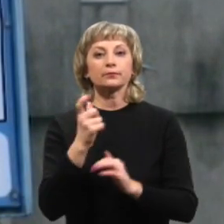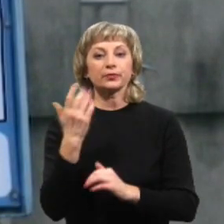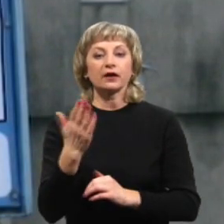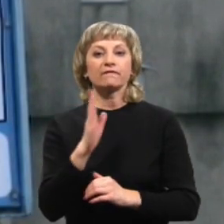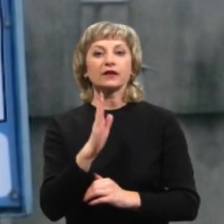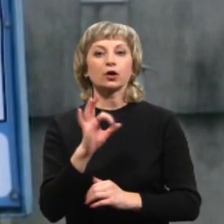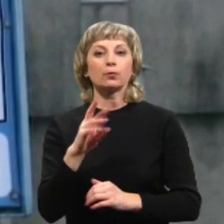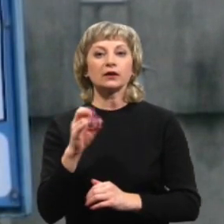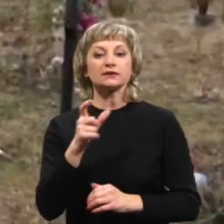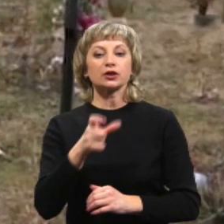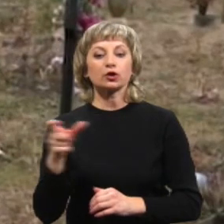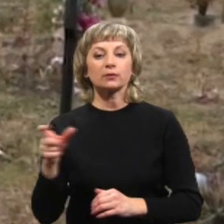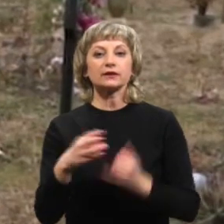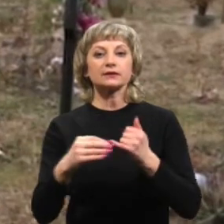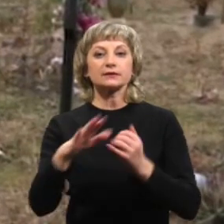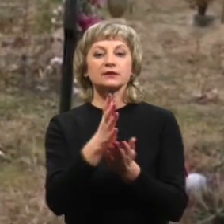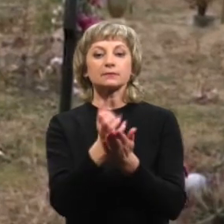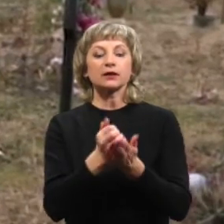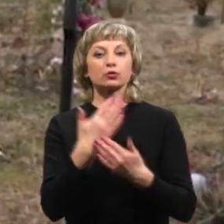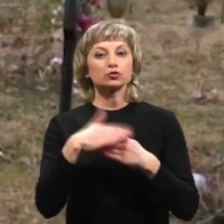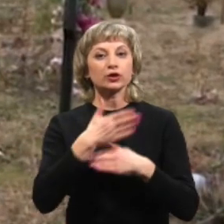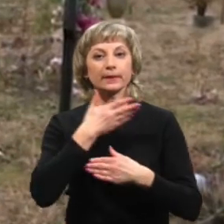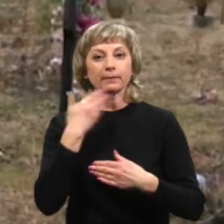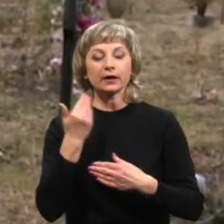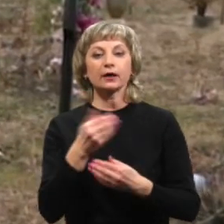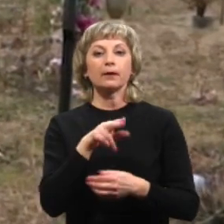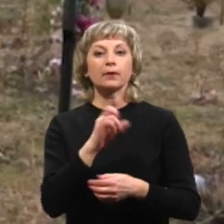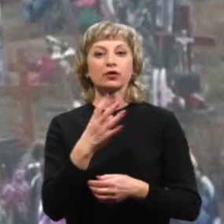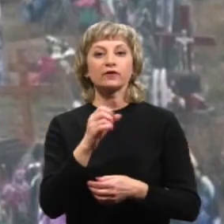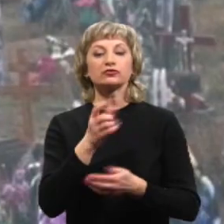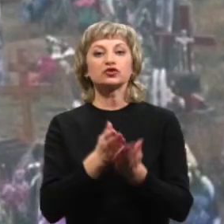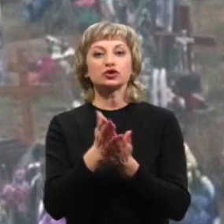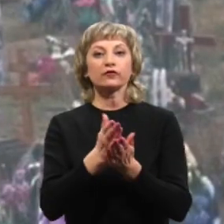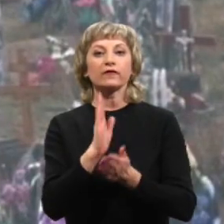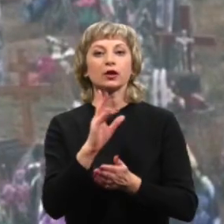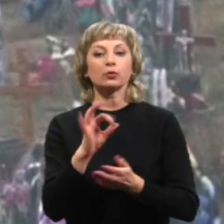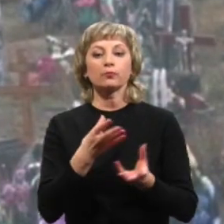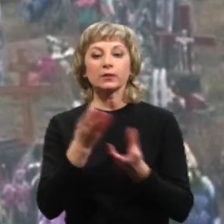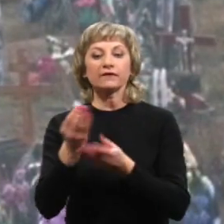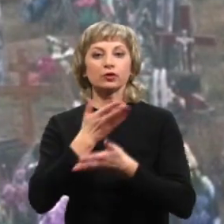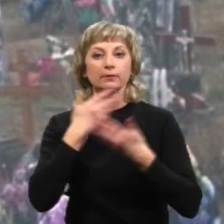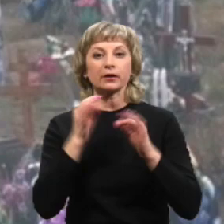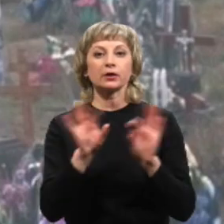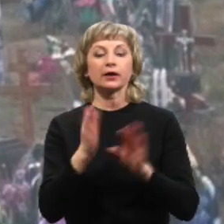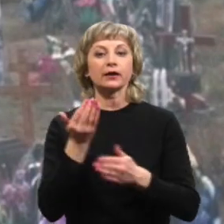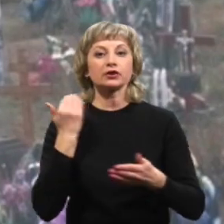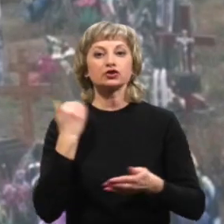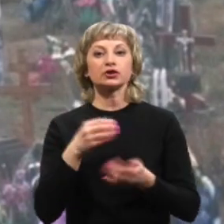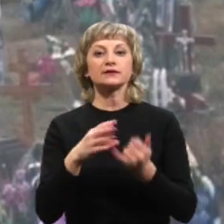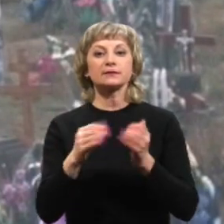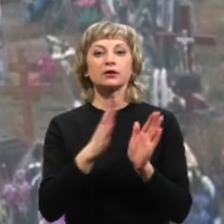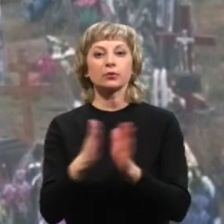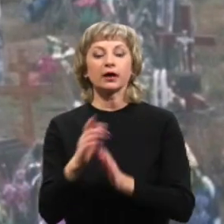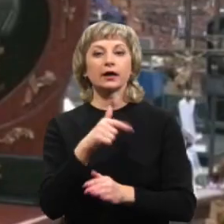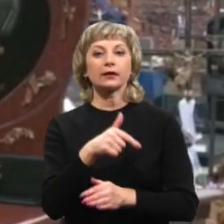Великої Омелянської громади. Земель запасу там вже немає, а на пайовиків чиновники з Великої Омеляни впливу не мають. Пояснювала раніше землевпорядниця